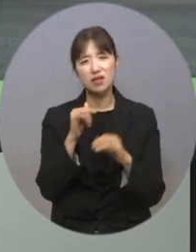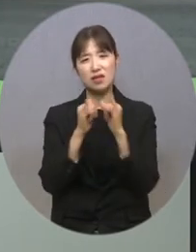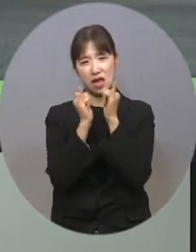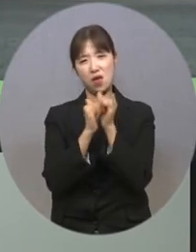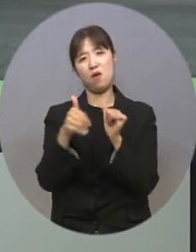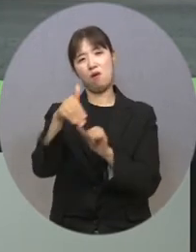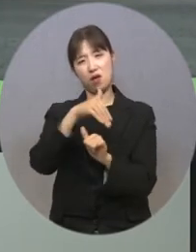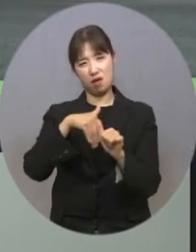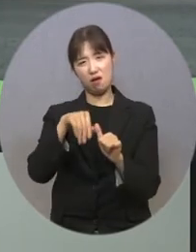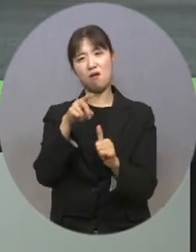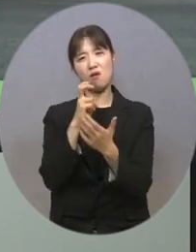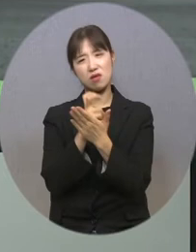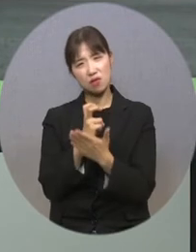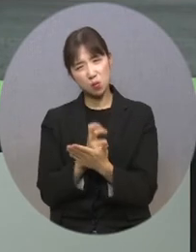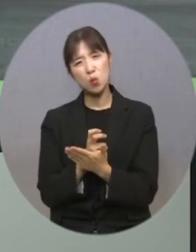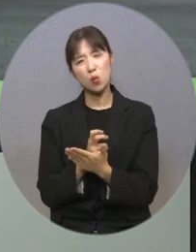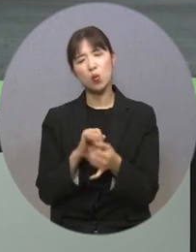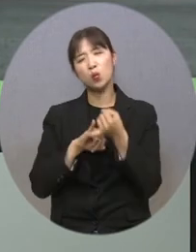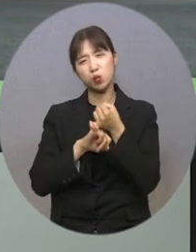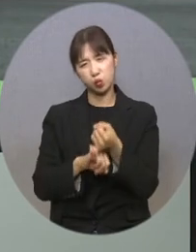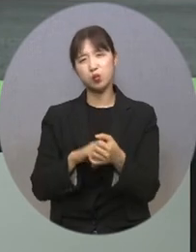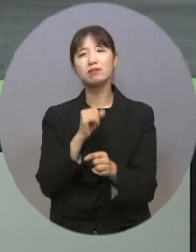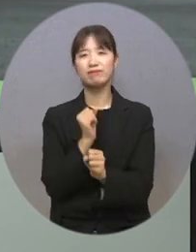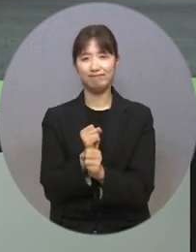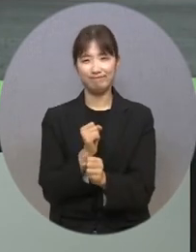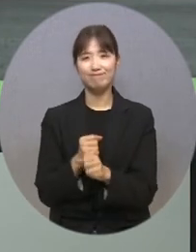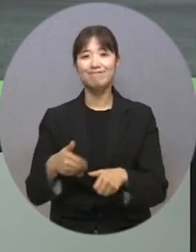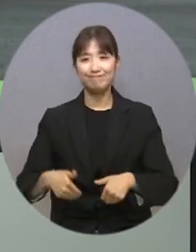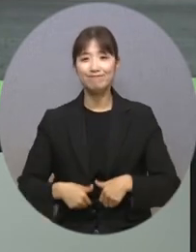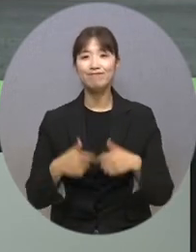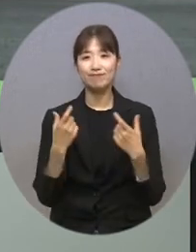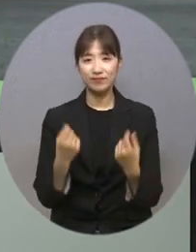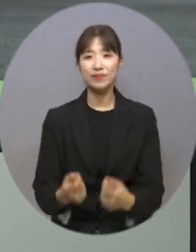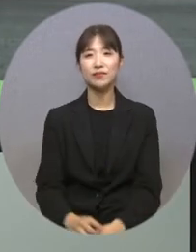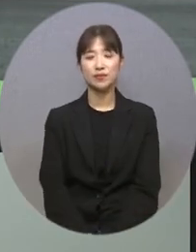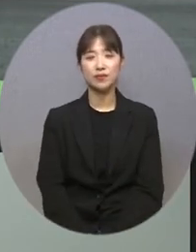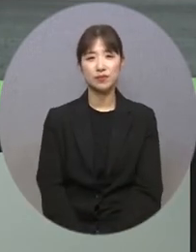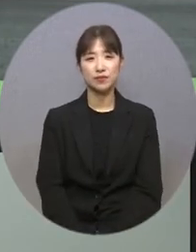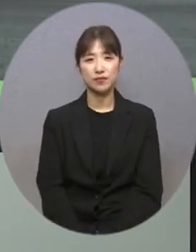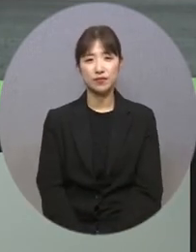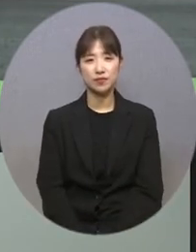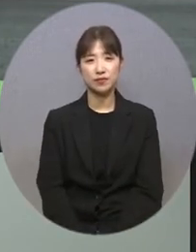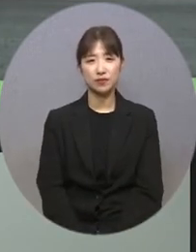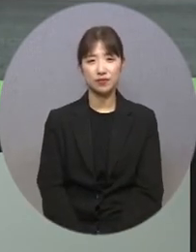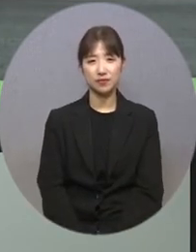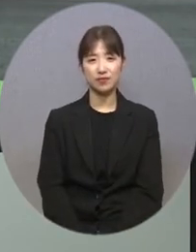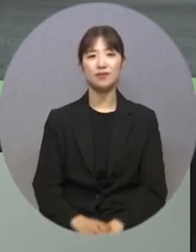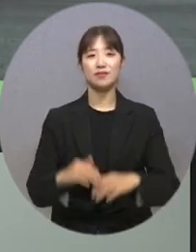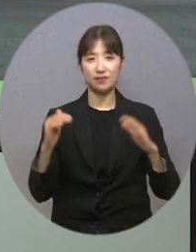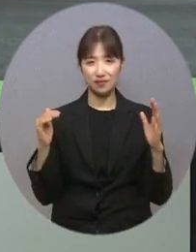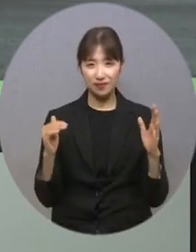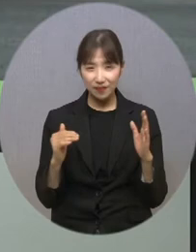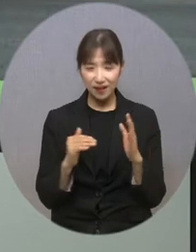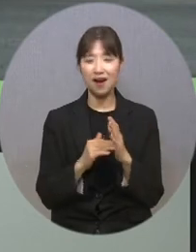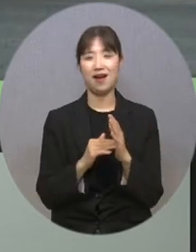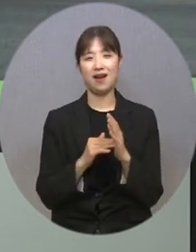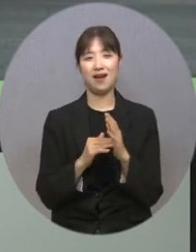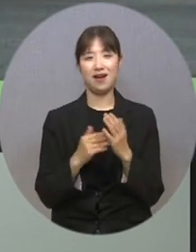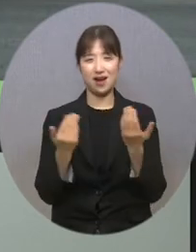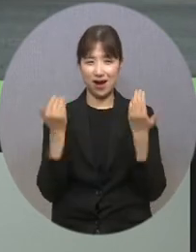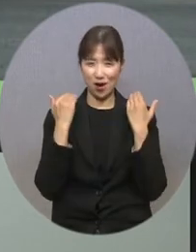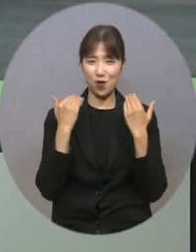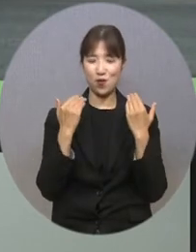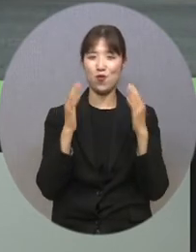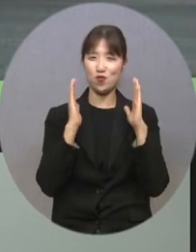환경적인 제도나 이런 것들이 토 필요하다 그런 생각이 일단 들었습니다 퇴근을 하고 학교에서 이제 수업을 다